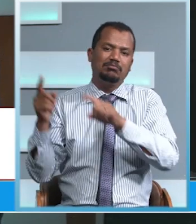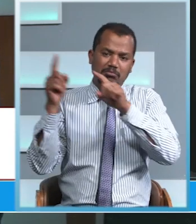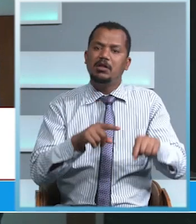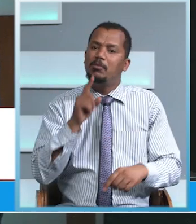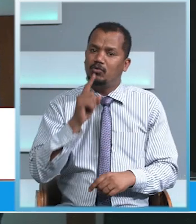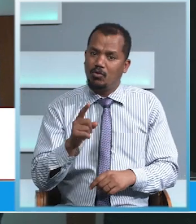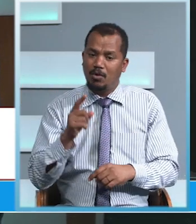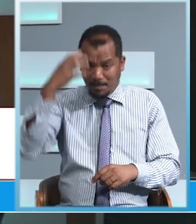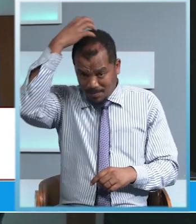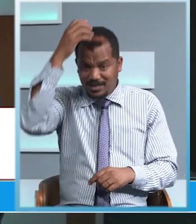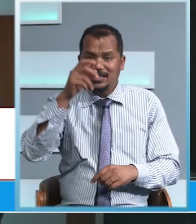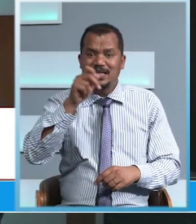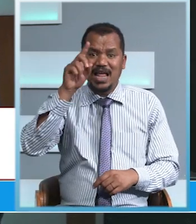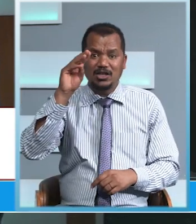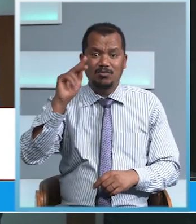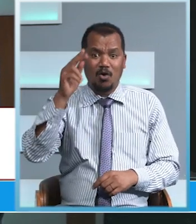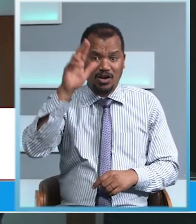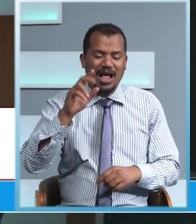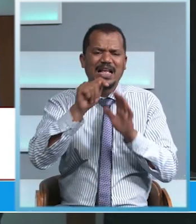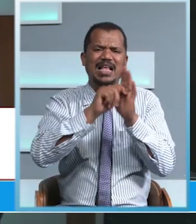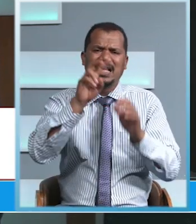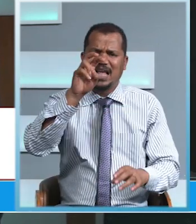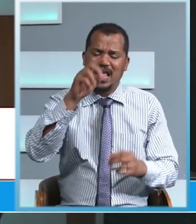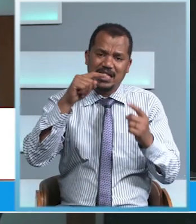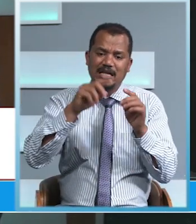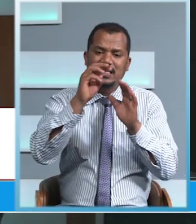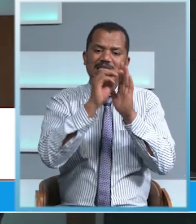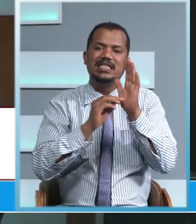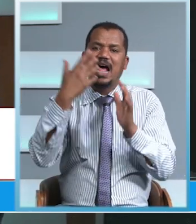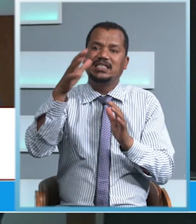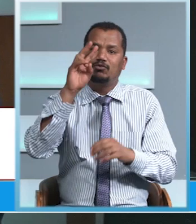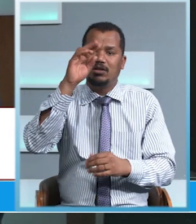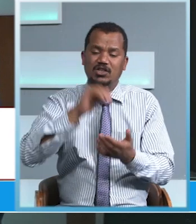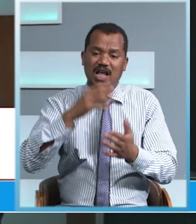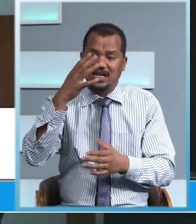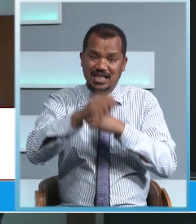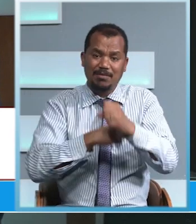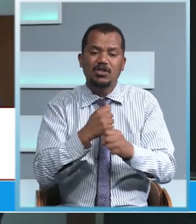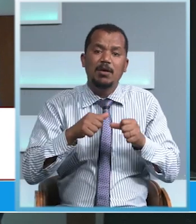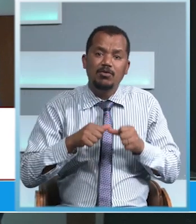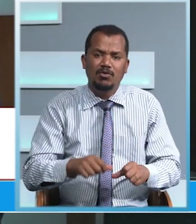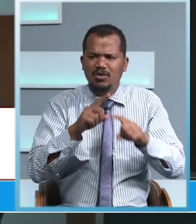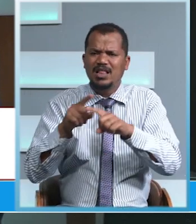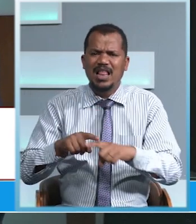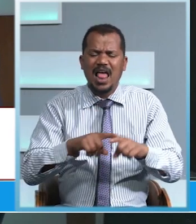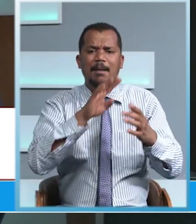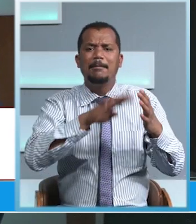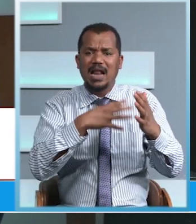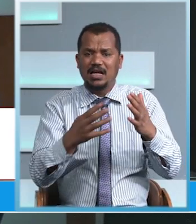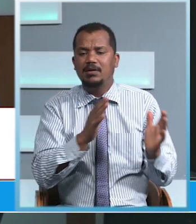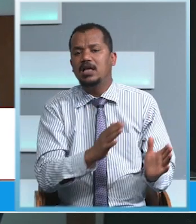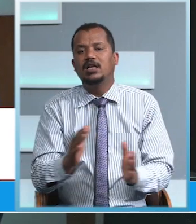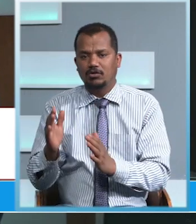ቤት በመግባት ላይ ናቸው። መንግስት ለዲያስፖራ ማህበረሰብ አባላት ከታህሳስ 20 እስከ ጥር 15 ስከን 2014 ዓ.ም የሚቆይ